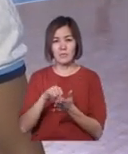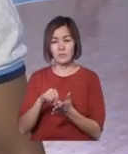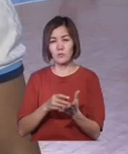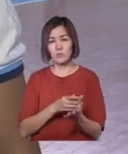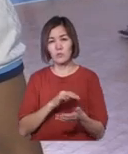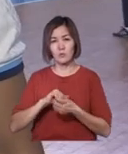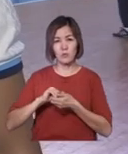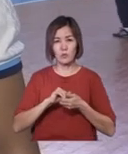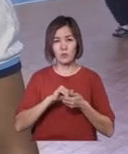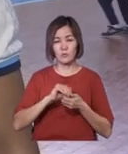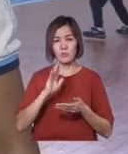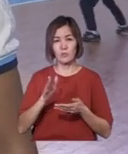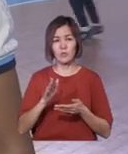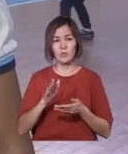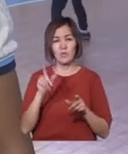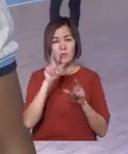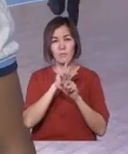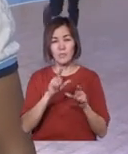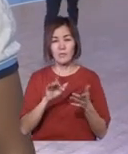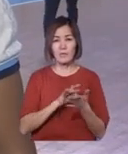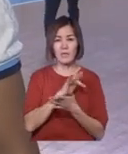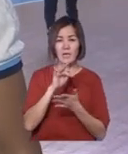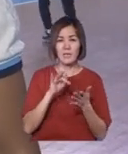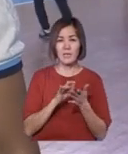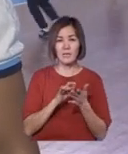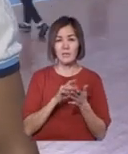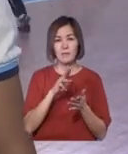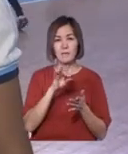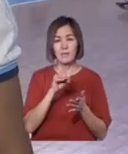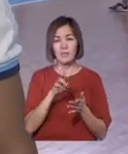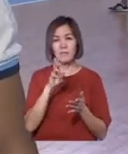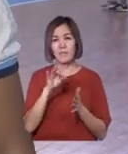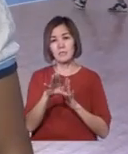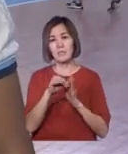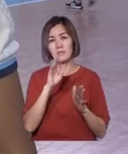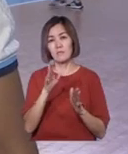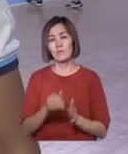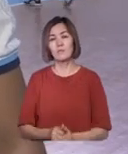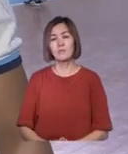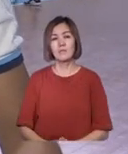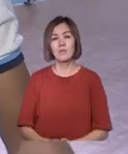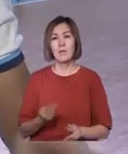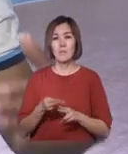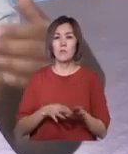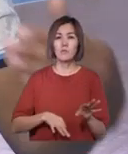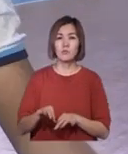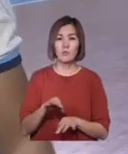үшін күресетін болады. Сөйтіп мектеп қаламыздың Талдықорған қаласының мектеп барысын анықтайтын боламыз. Бұл жоба